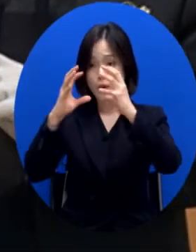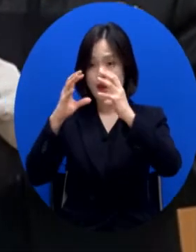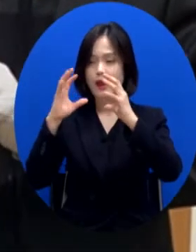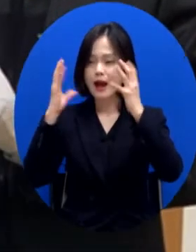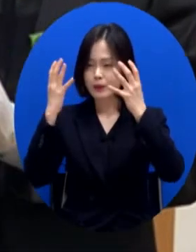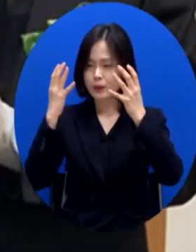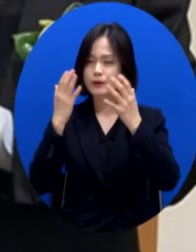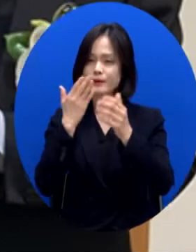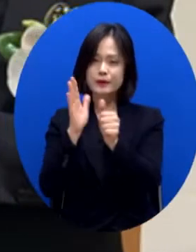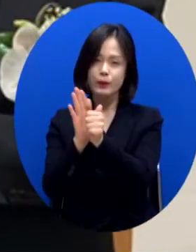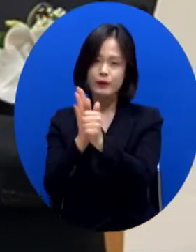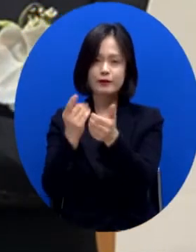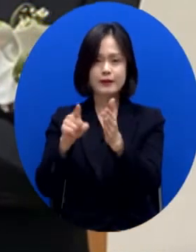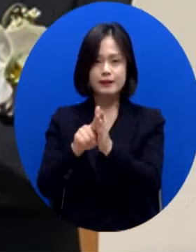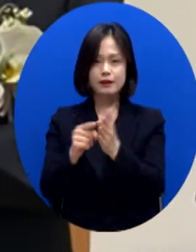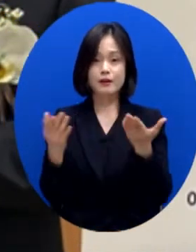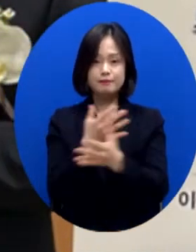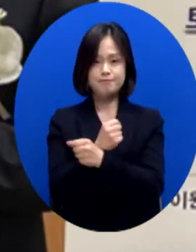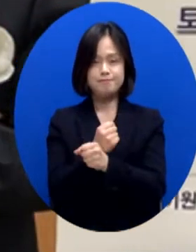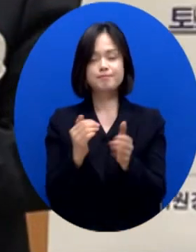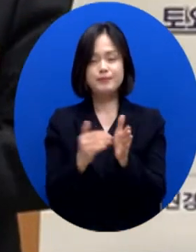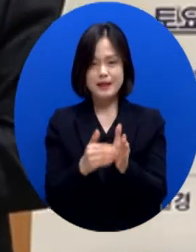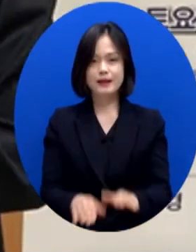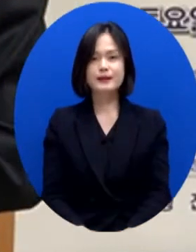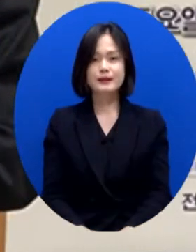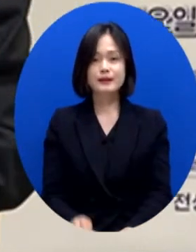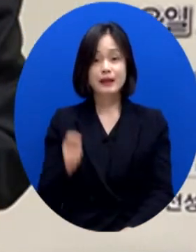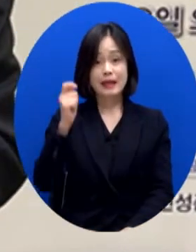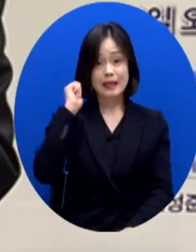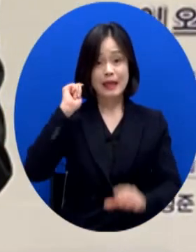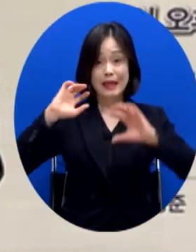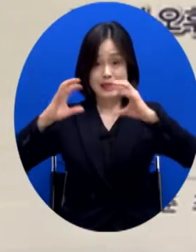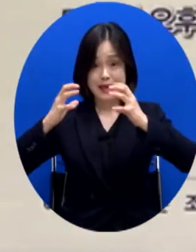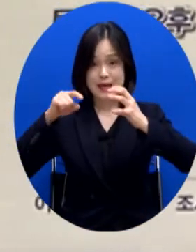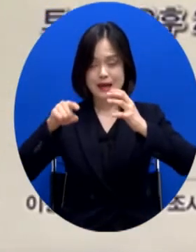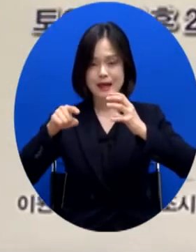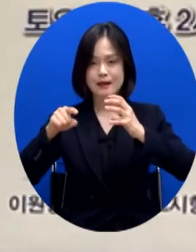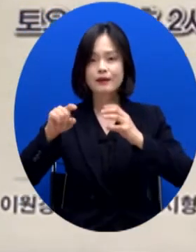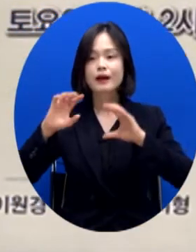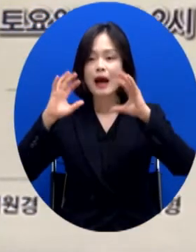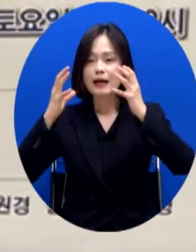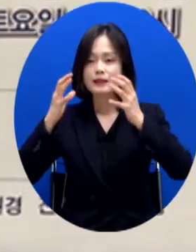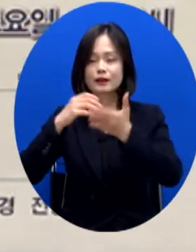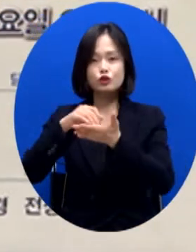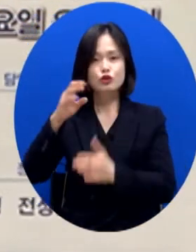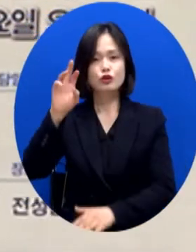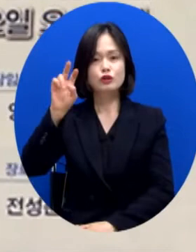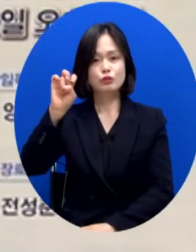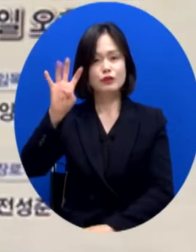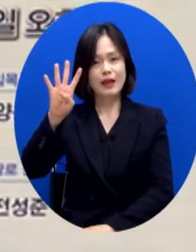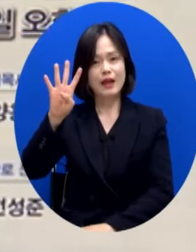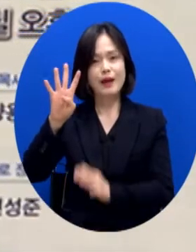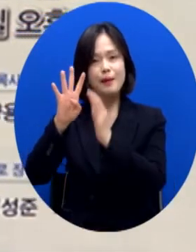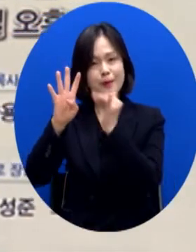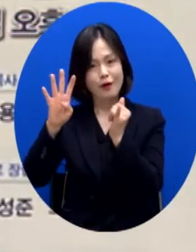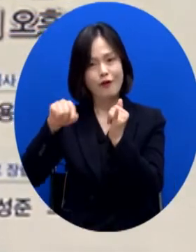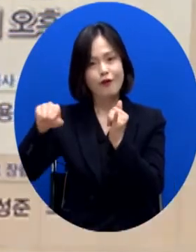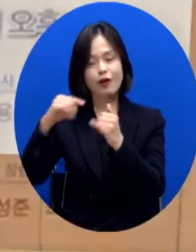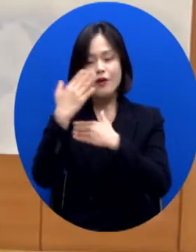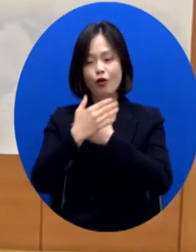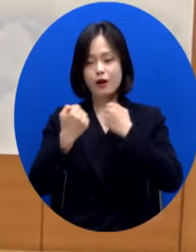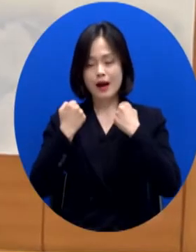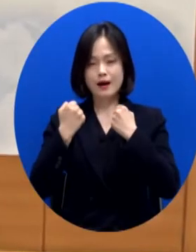밀알복지재단 은 이번 결연 으로 케냐 빈곤 지역에 살고 있는 24명의 어린이들에게 건강검진과